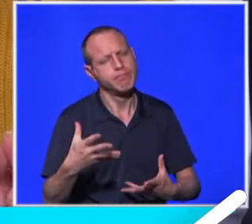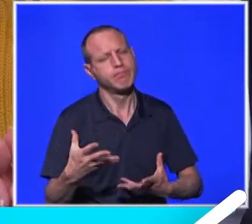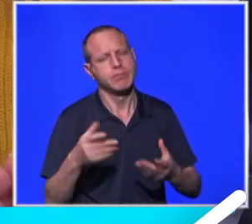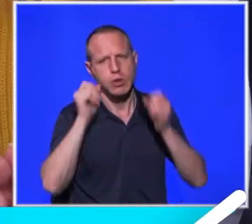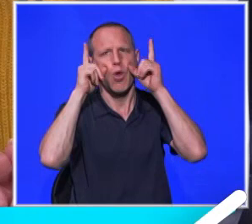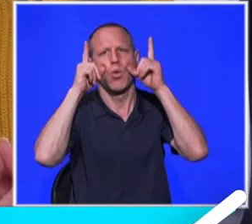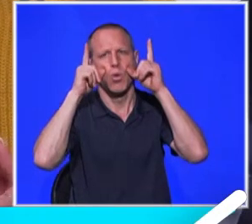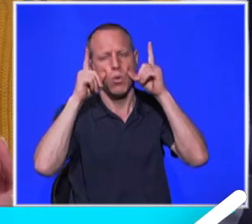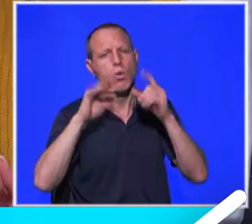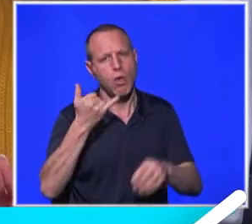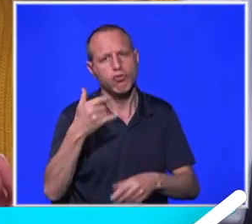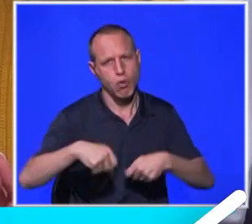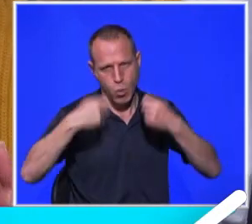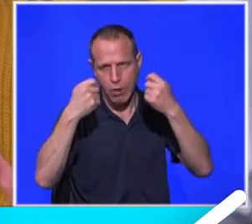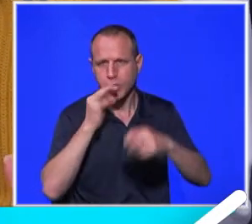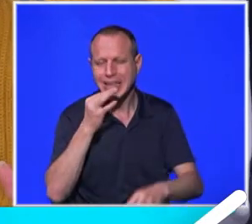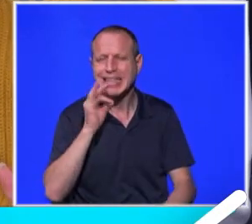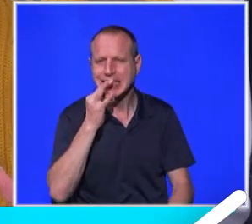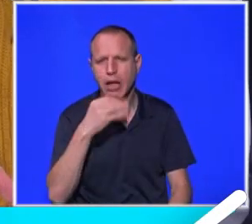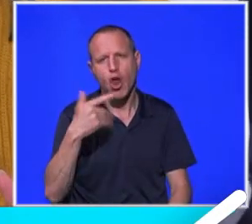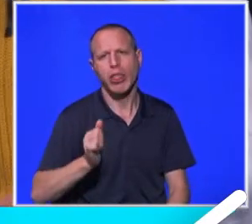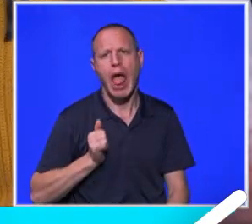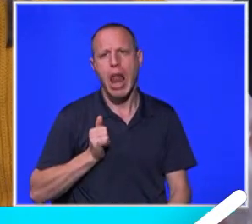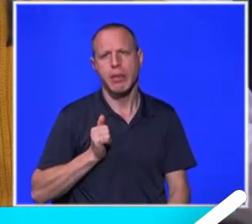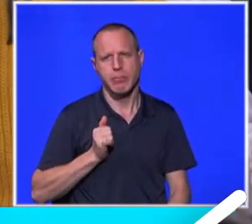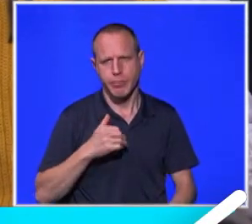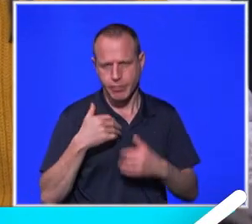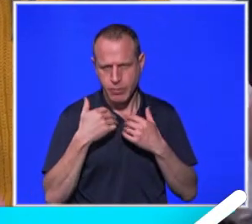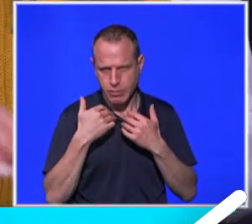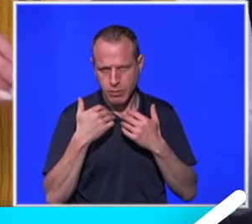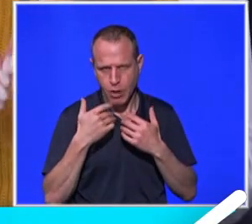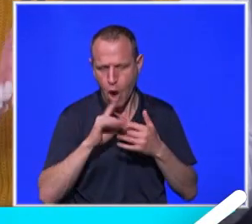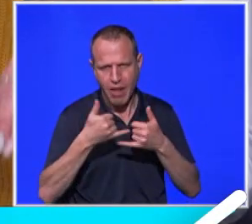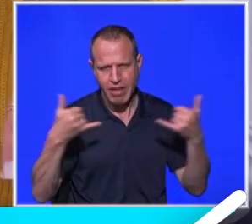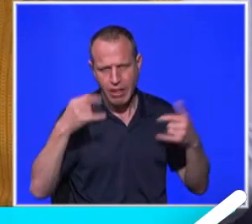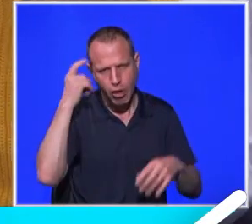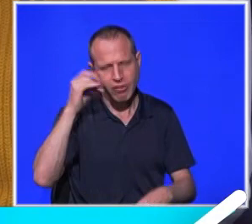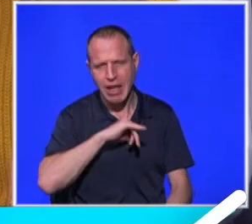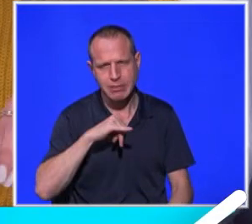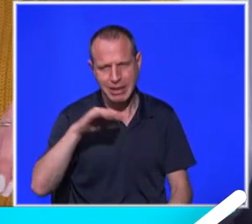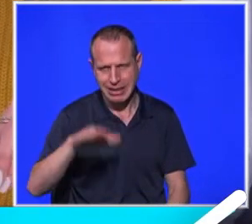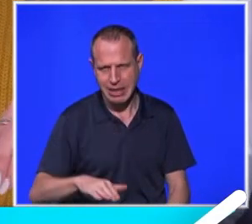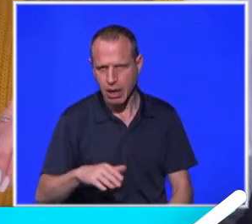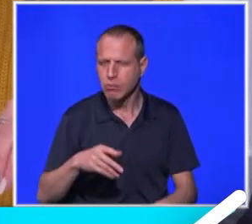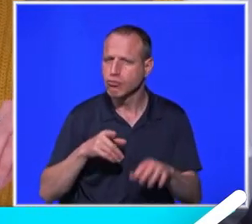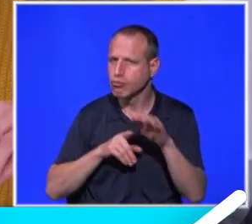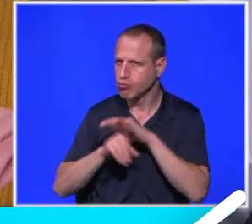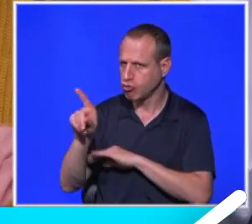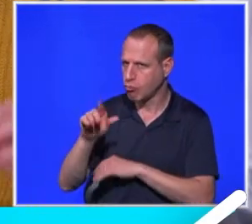נכון שחונכנו מגיל צעיר להיות חיילים, לא לפתח חשיבה עצמאית. ילד חרדי... משתמטים